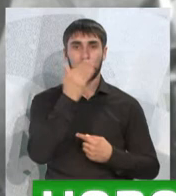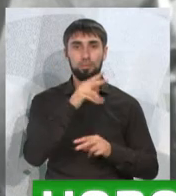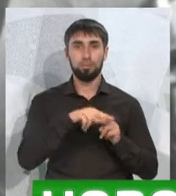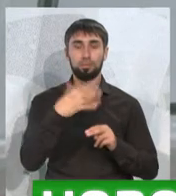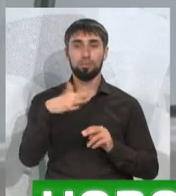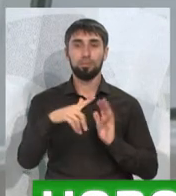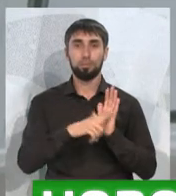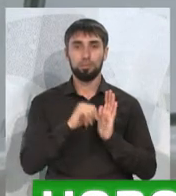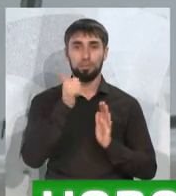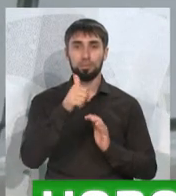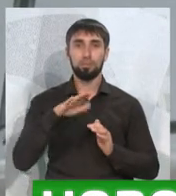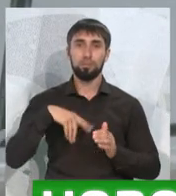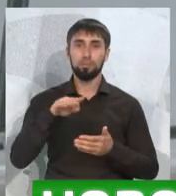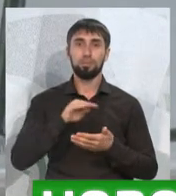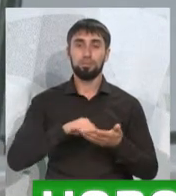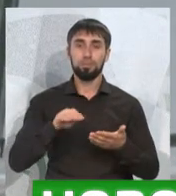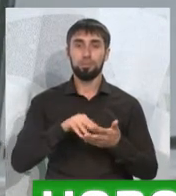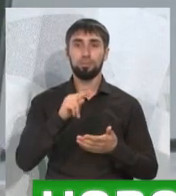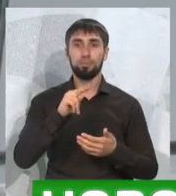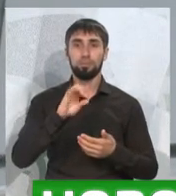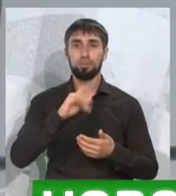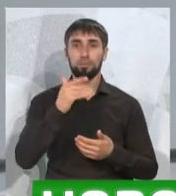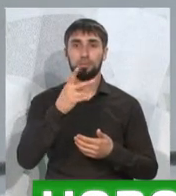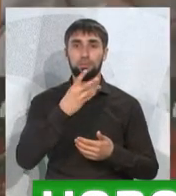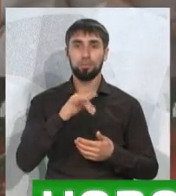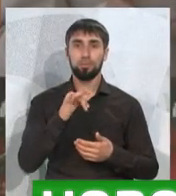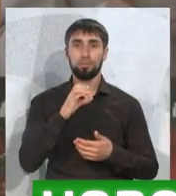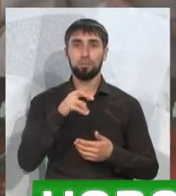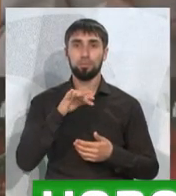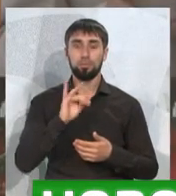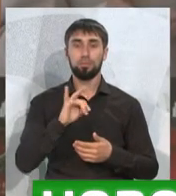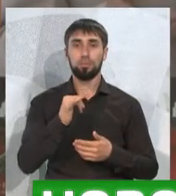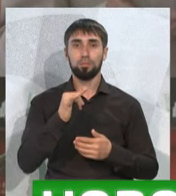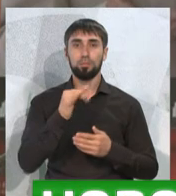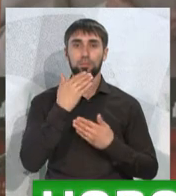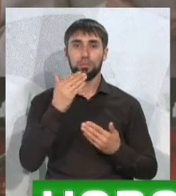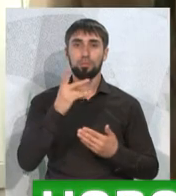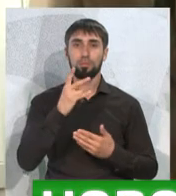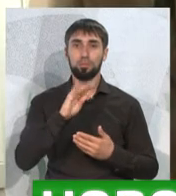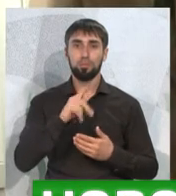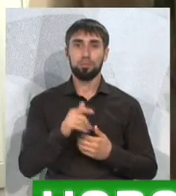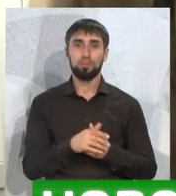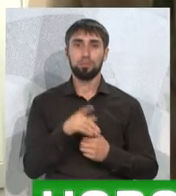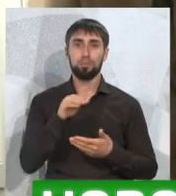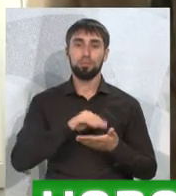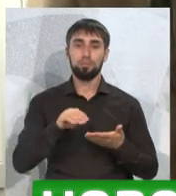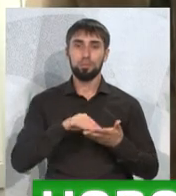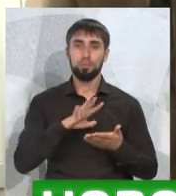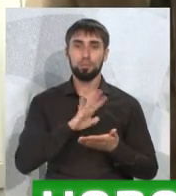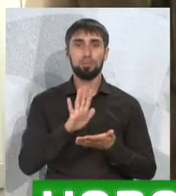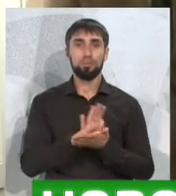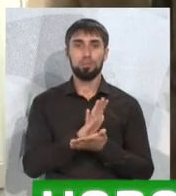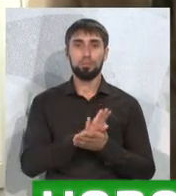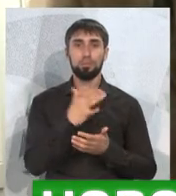1957 году. Затем он пишет рассказы «Честь», «Мой спутник», «Последняя ночь» и многие другие. Печатался в газетах Казахстана,